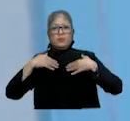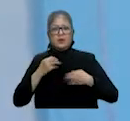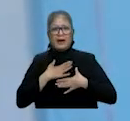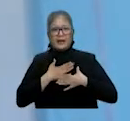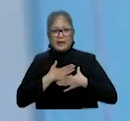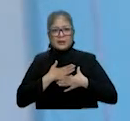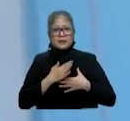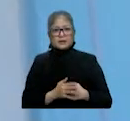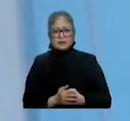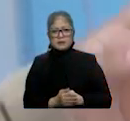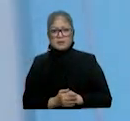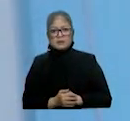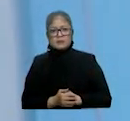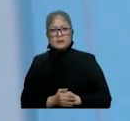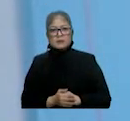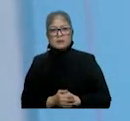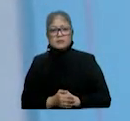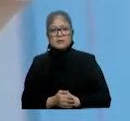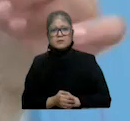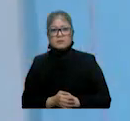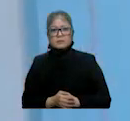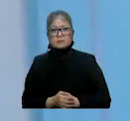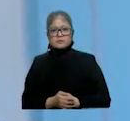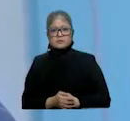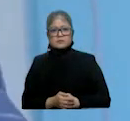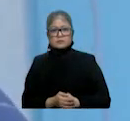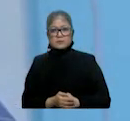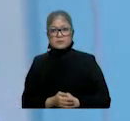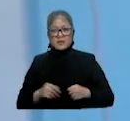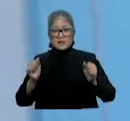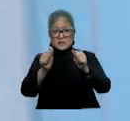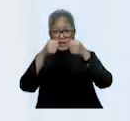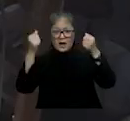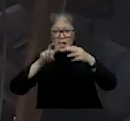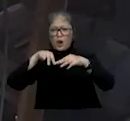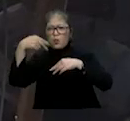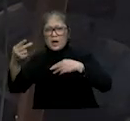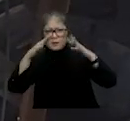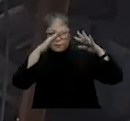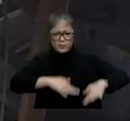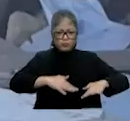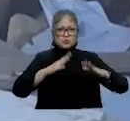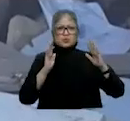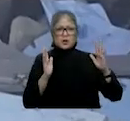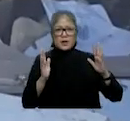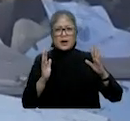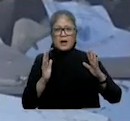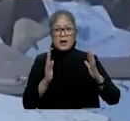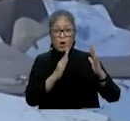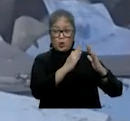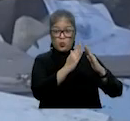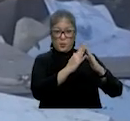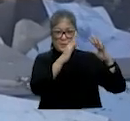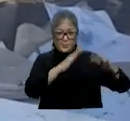Keramik lantai kamar naik, habis itu loncat dari jendela, keadaan sudah roboh. Pihak perumahan mengklaim rumah ambruk